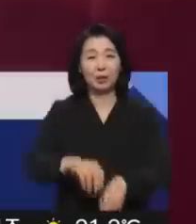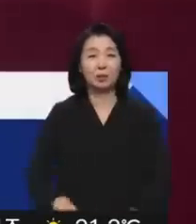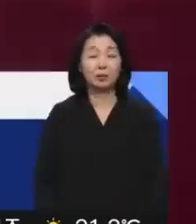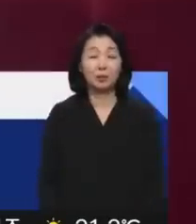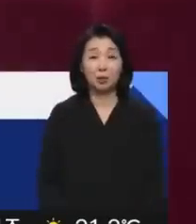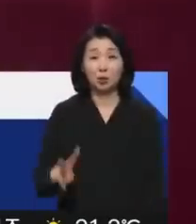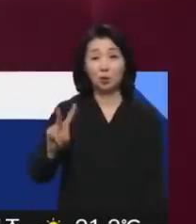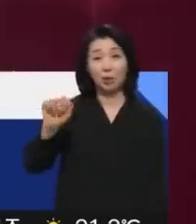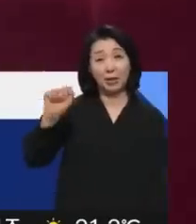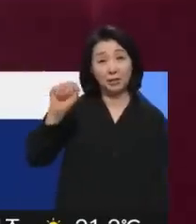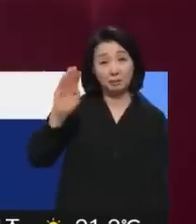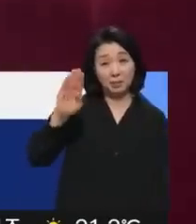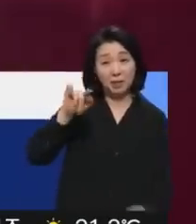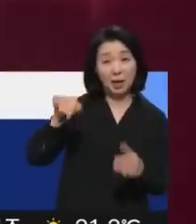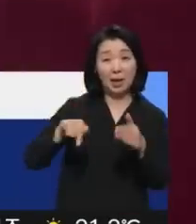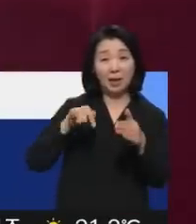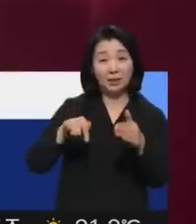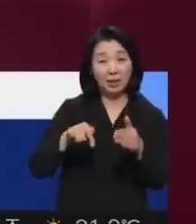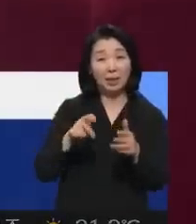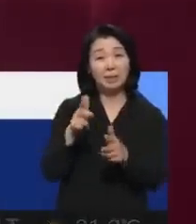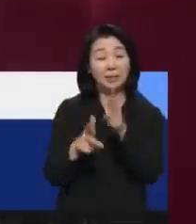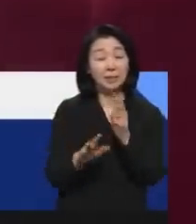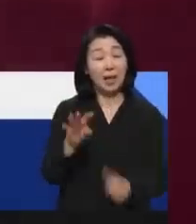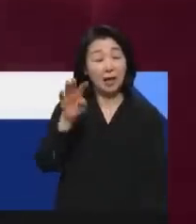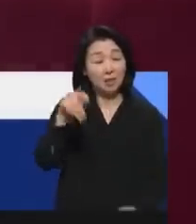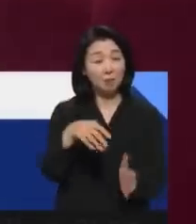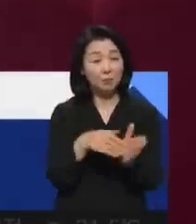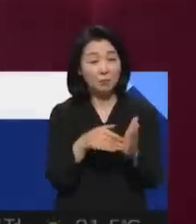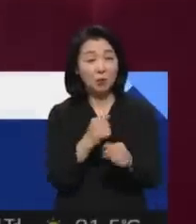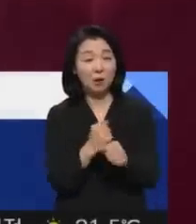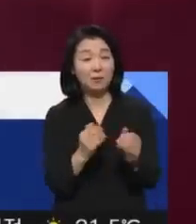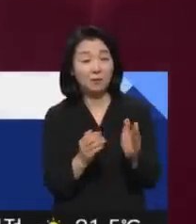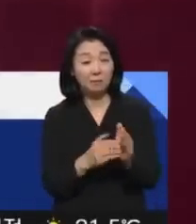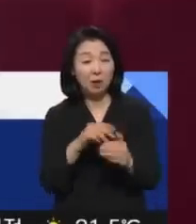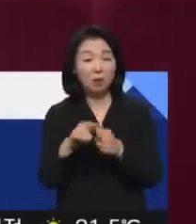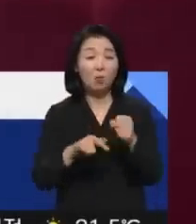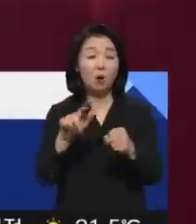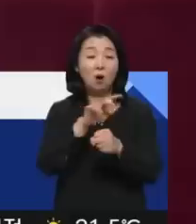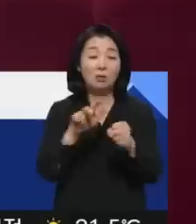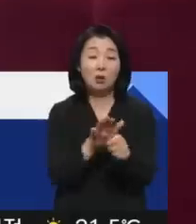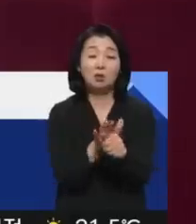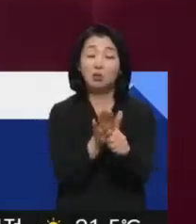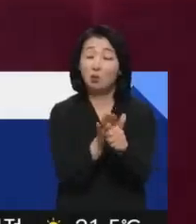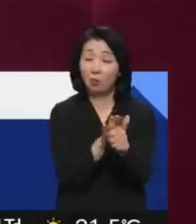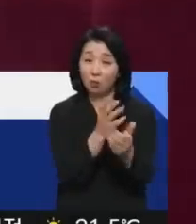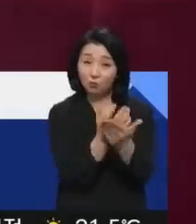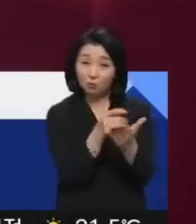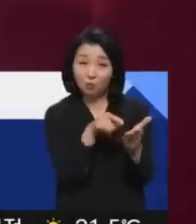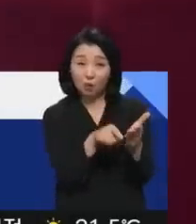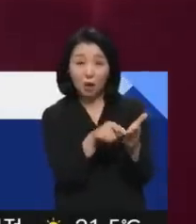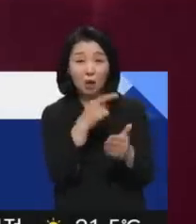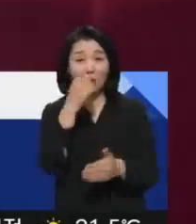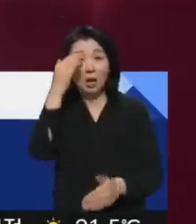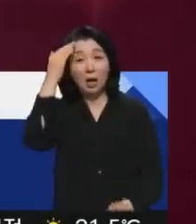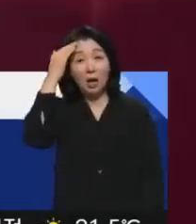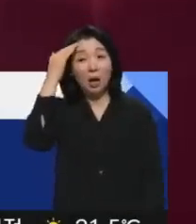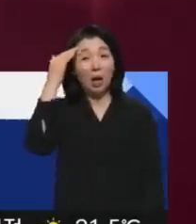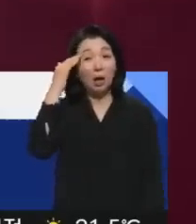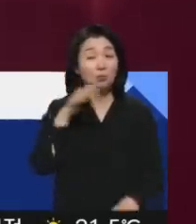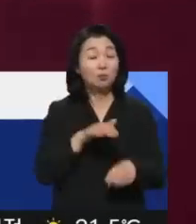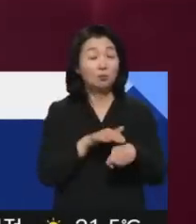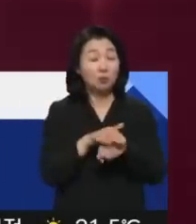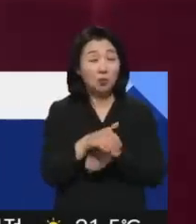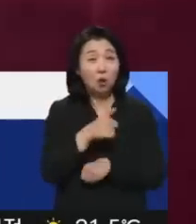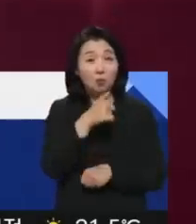안에 산자부가 비밀리에 작성한 원전 건설 지원 문건 안에 한국형 경수로에 관한 기밀이